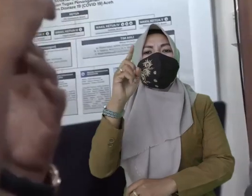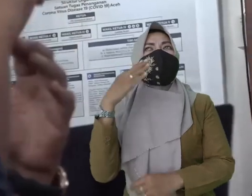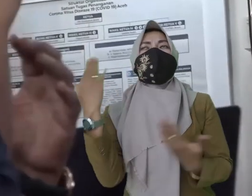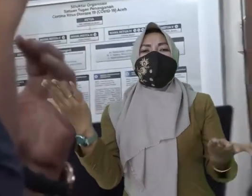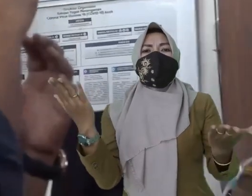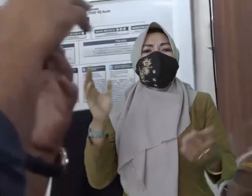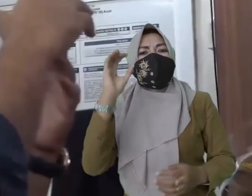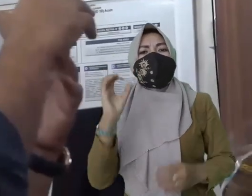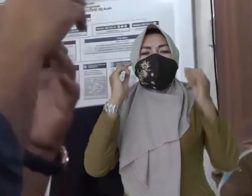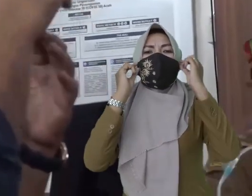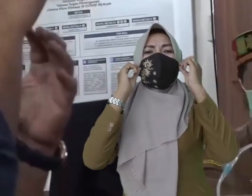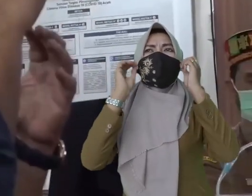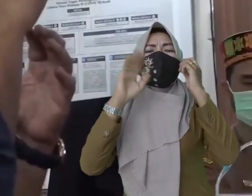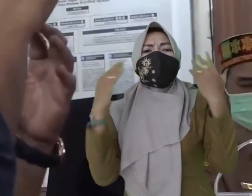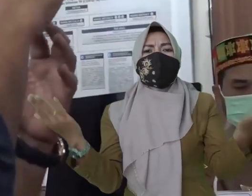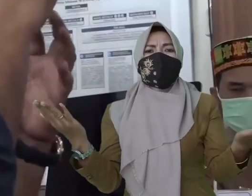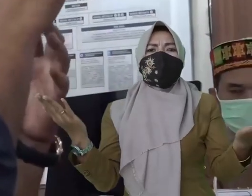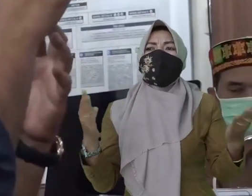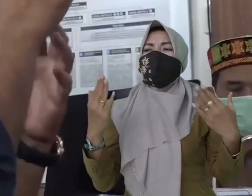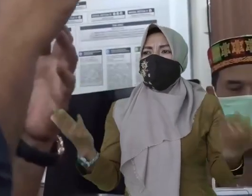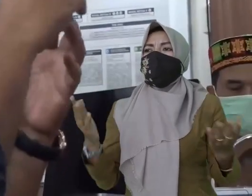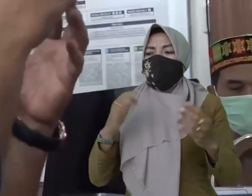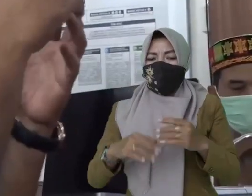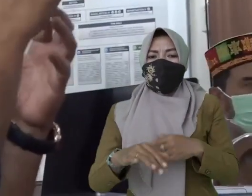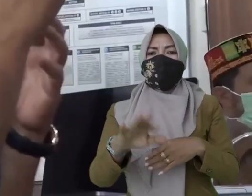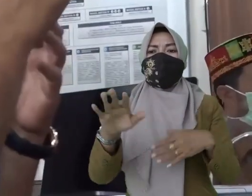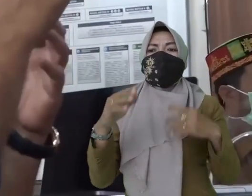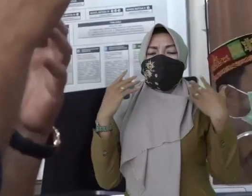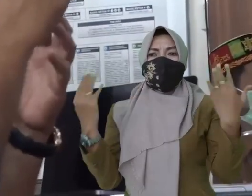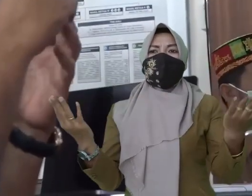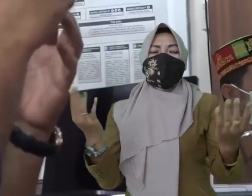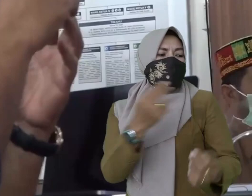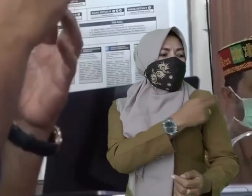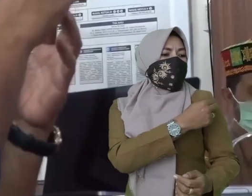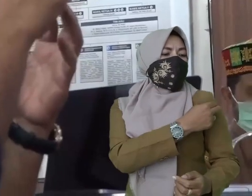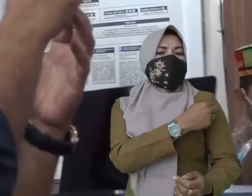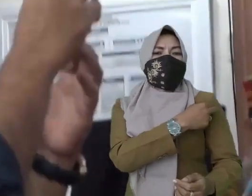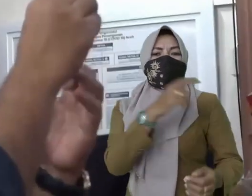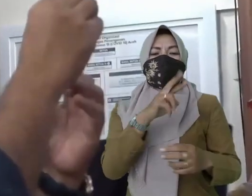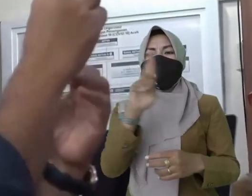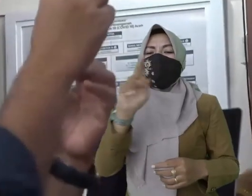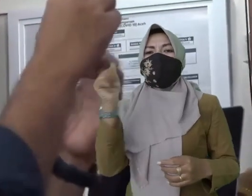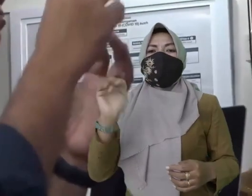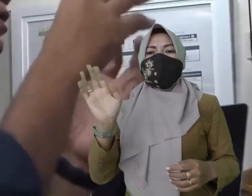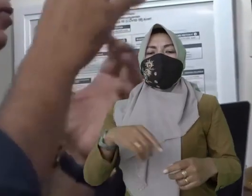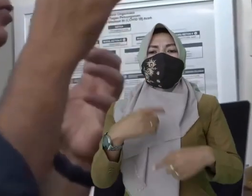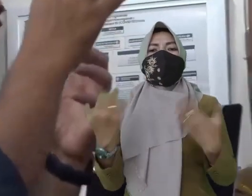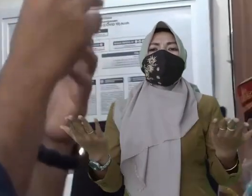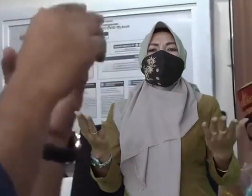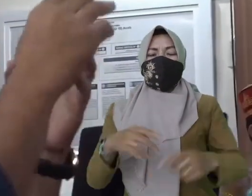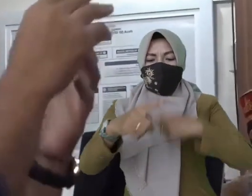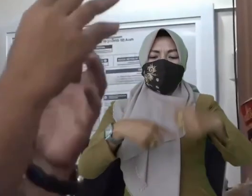COVID-19, sudah di awal apa itu COVID, harus pakai masker apa enggak, bagaimana menular, bagaimana mendiagnosa, apakah pakai rapid